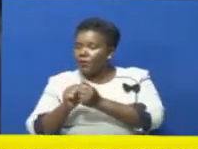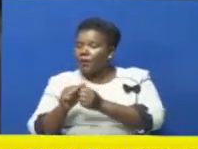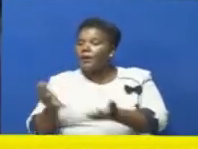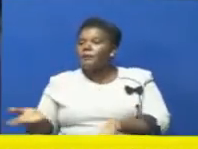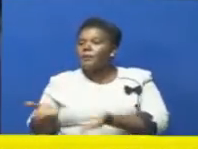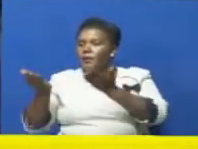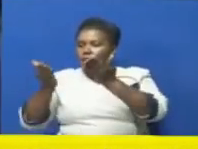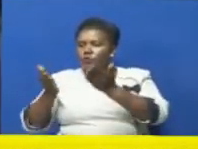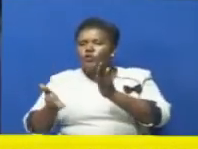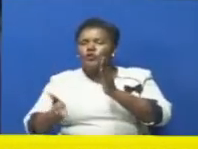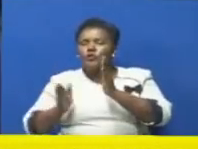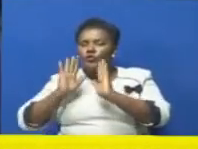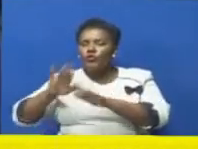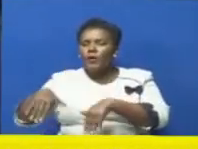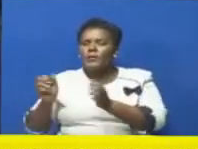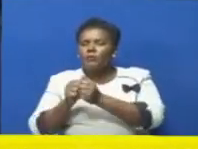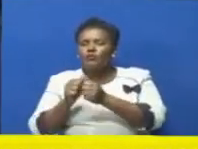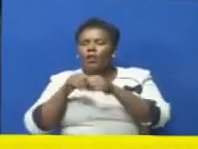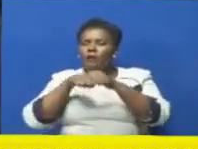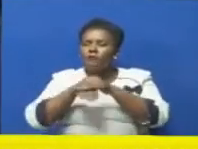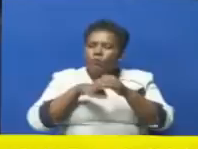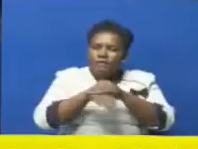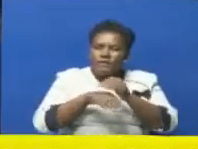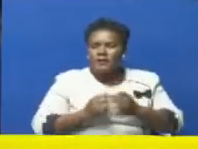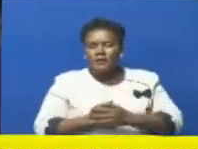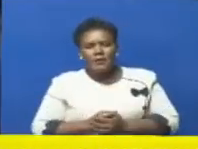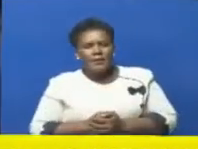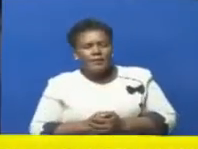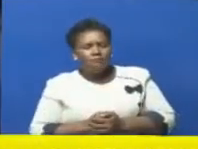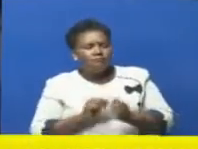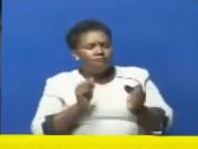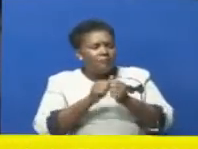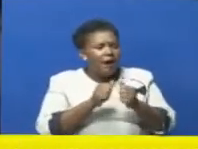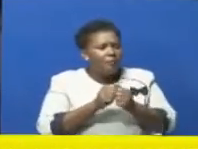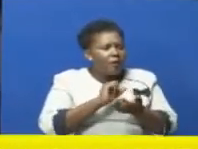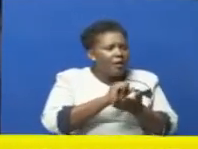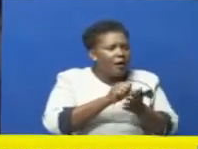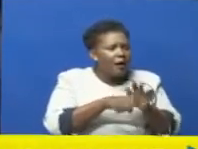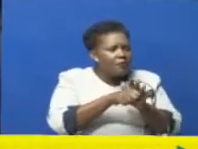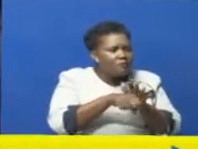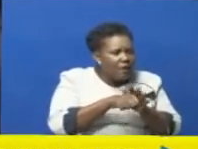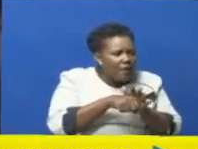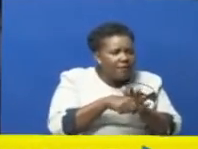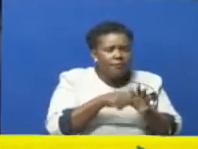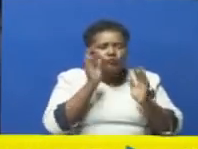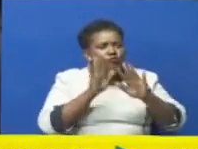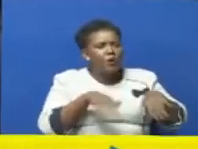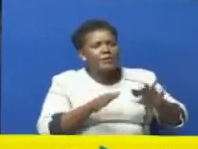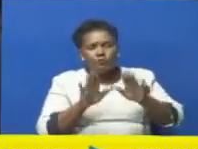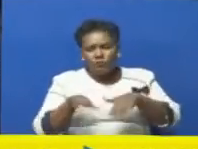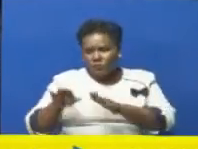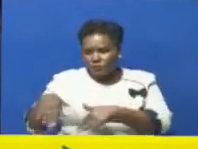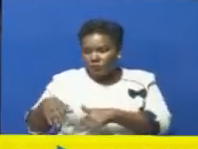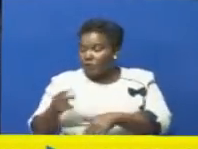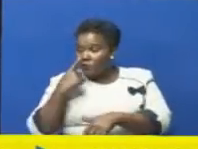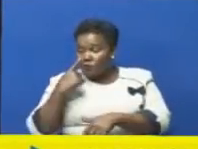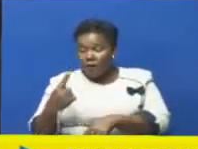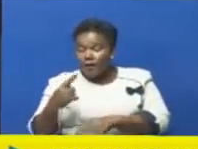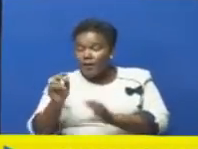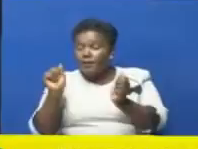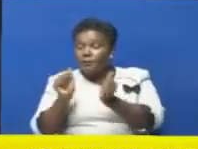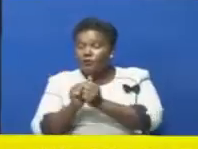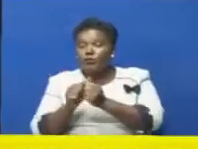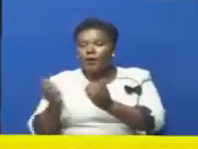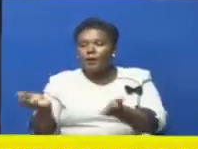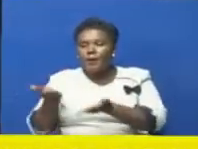waache mambo ya fitina, waache mambo ambayo yamewachelewesha kwa miaka mingi sana, warejee katika kuangalia swala moja la maendeleo. Mheshimiwa Mufti,